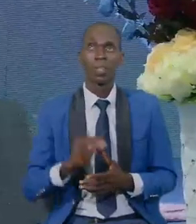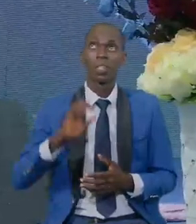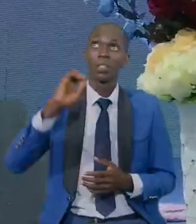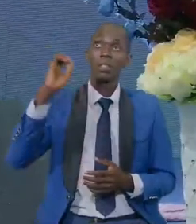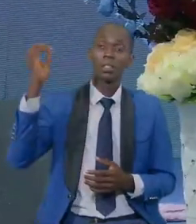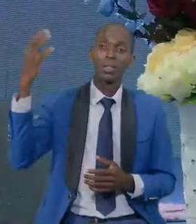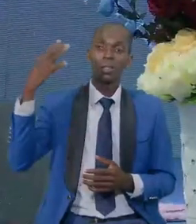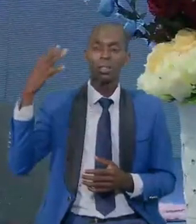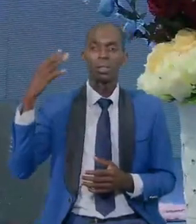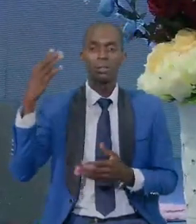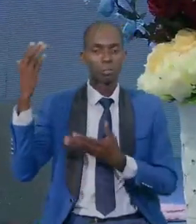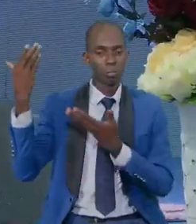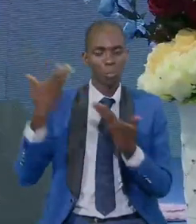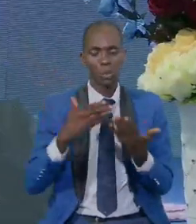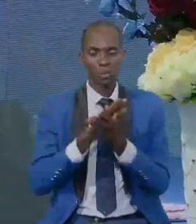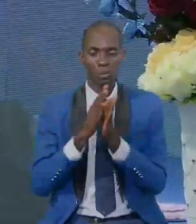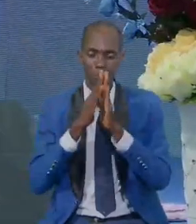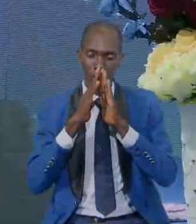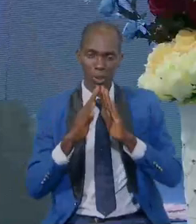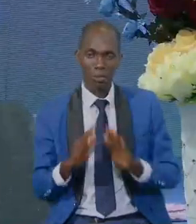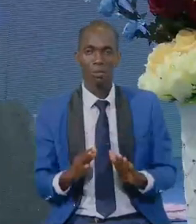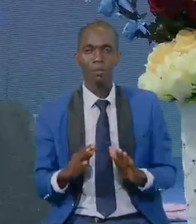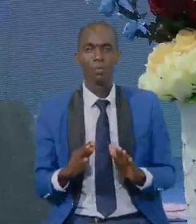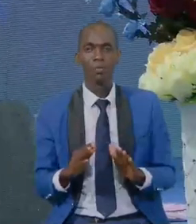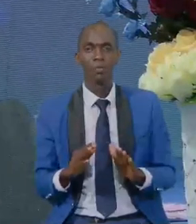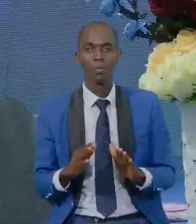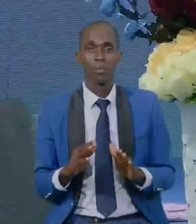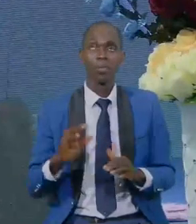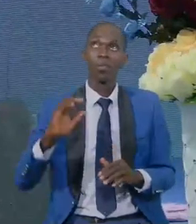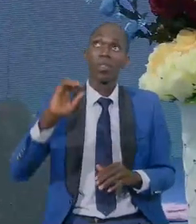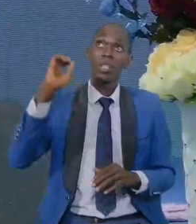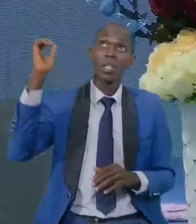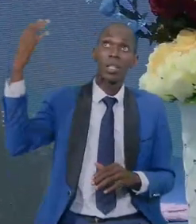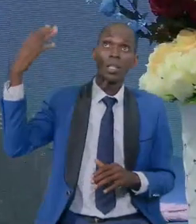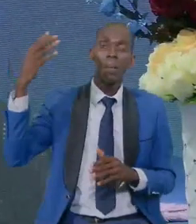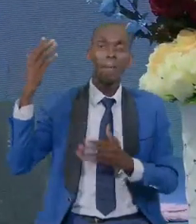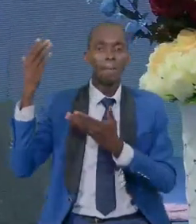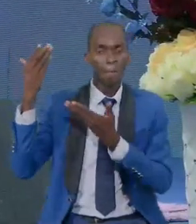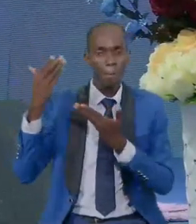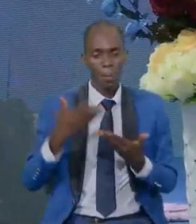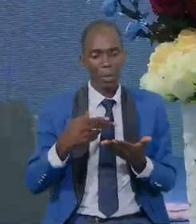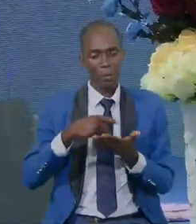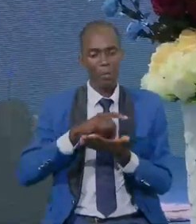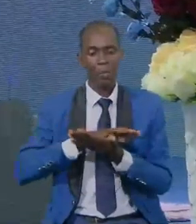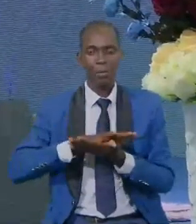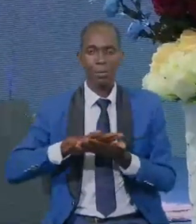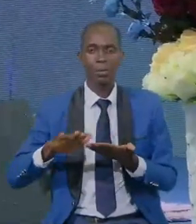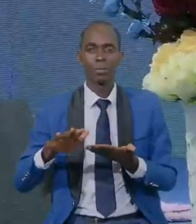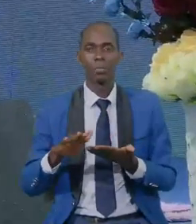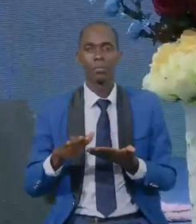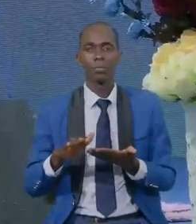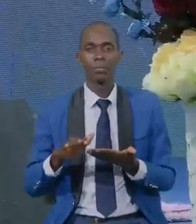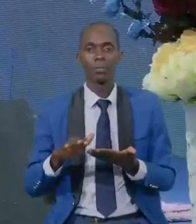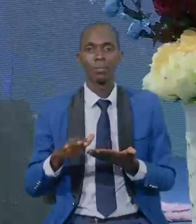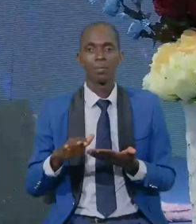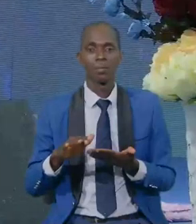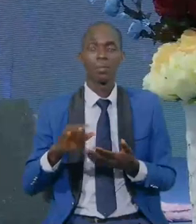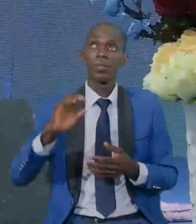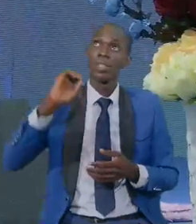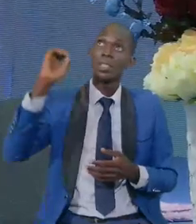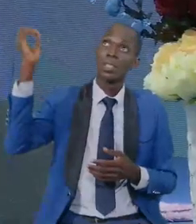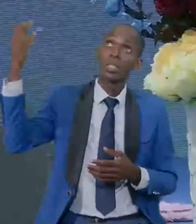Brings peace. La grâce apporte la paix. Grace brings purity. La grâce apporte la pureté.